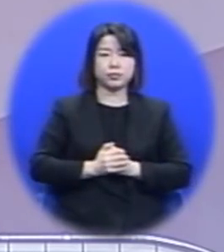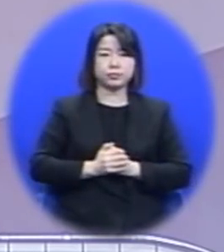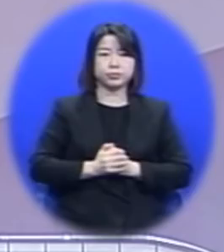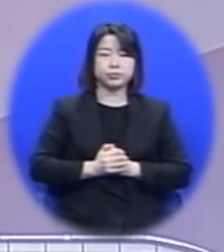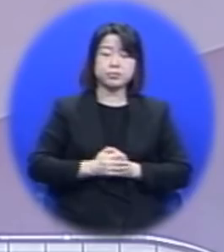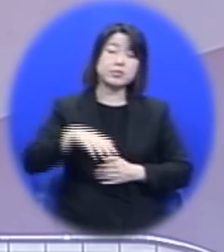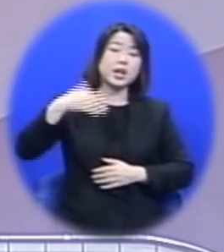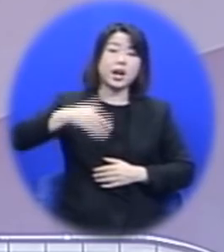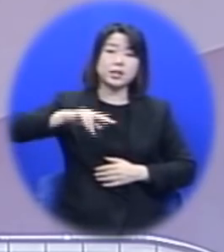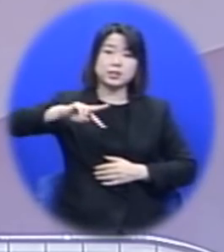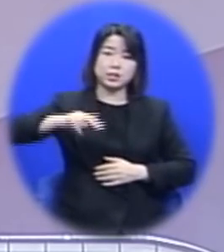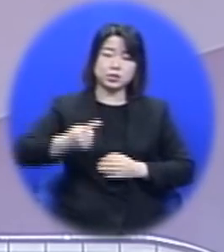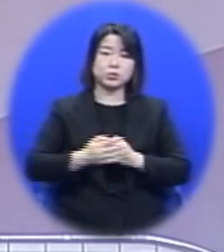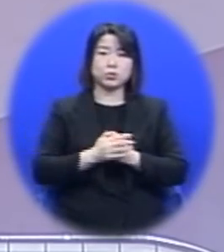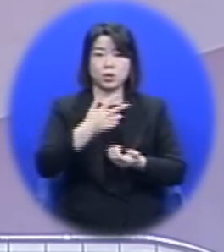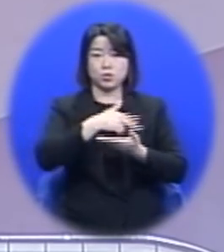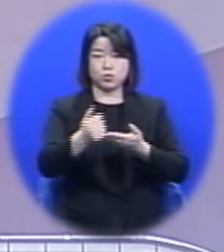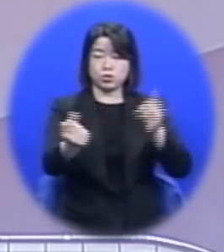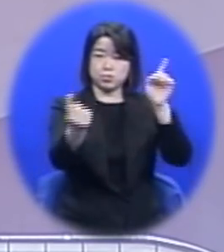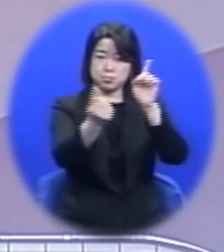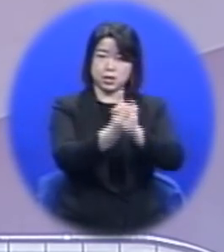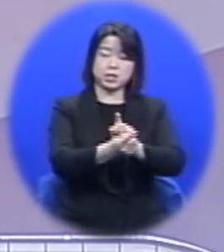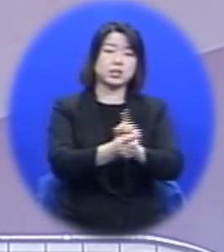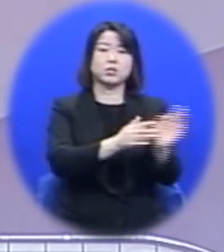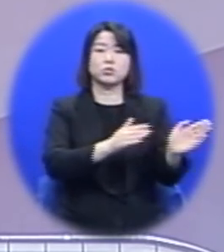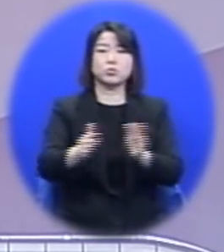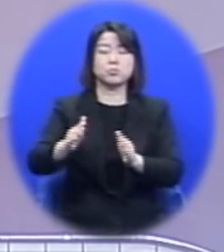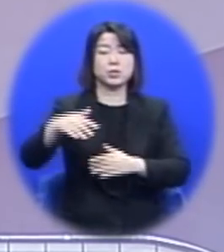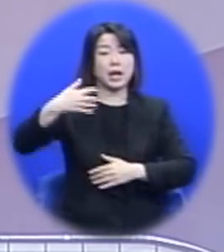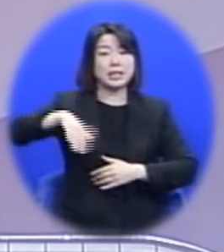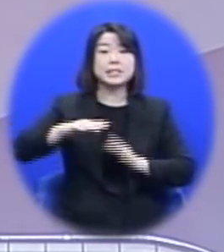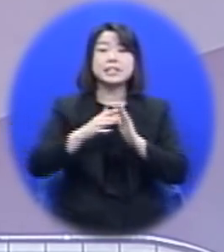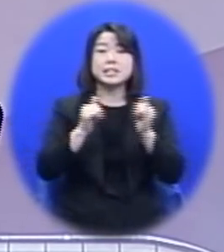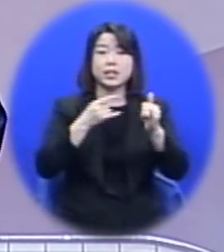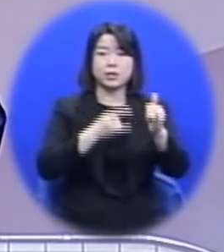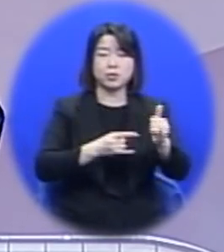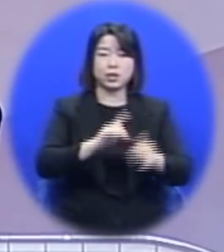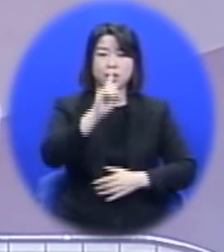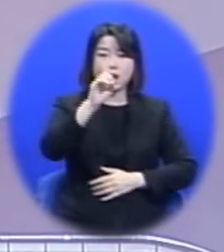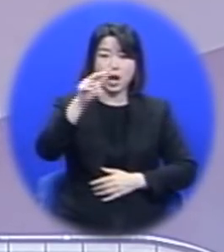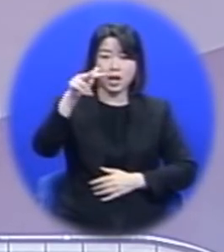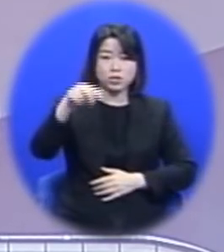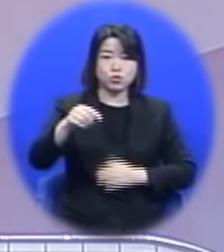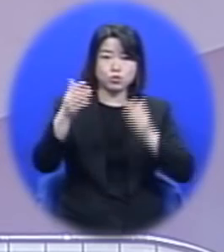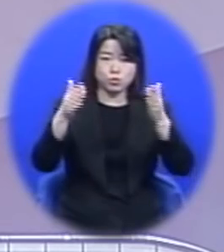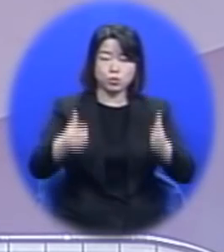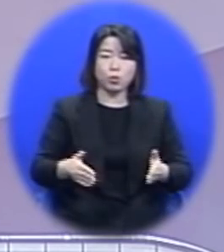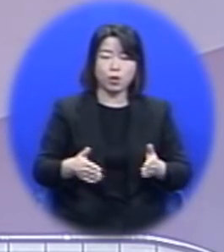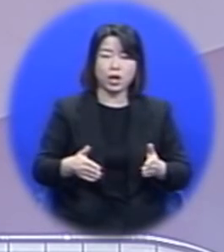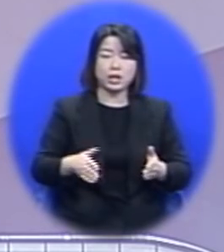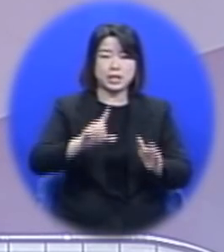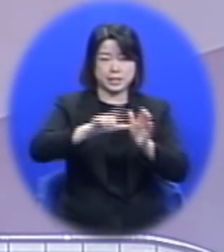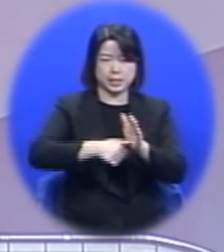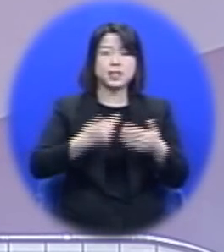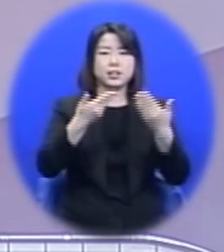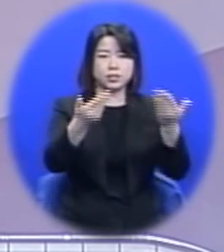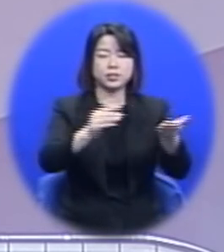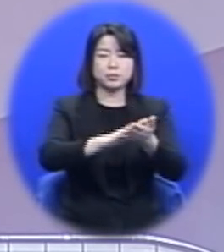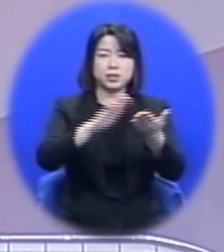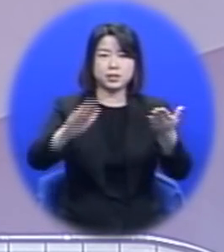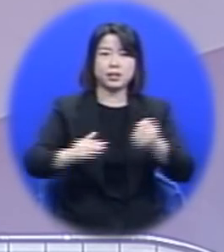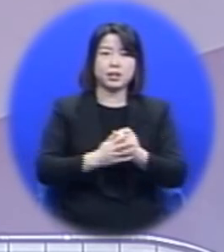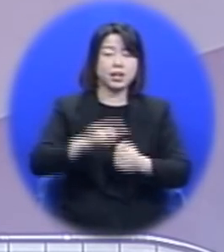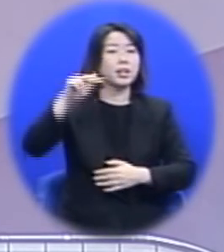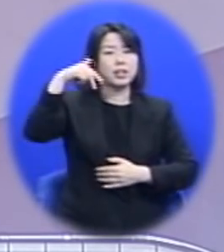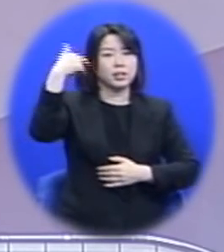된다니까요. 아직까지도 주님을 맞이할 준비가 안 되신 분들에게 한 주간 동안 시간을 드리겠습니다.